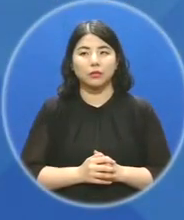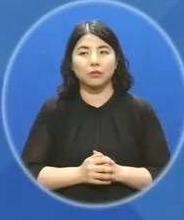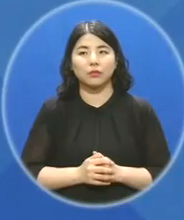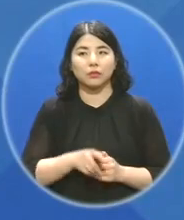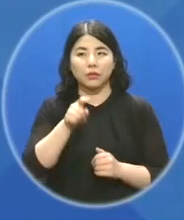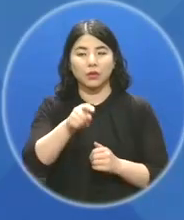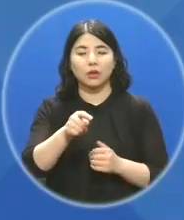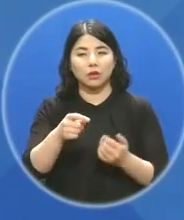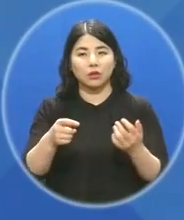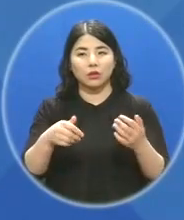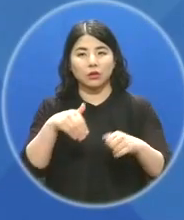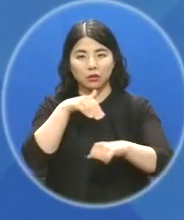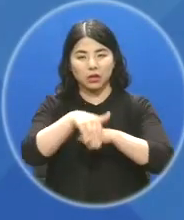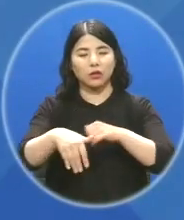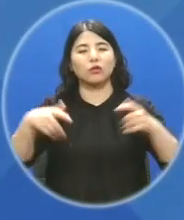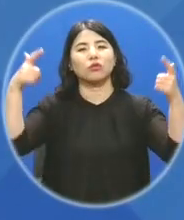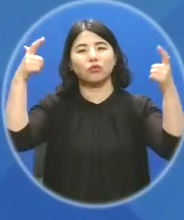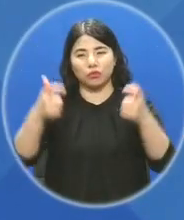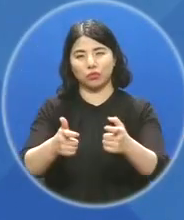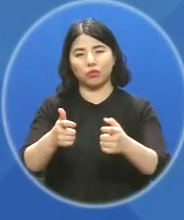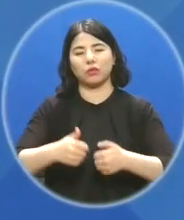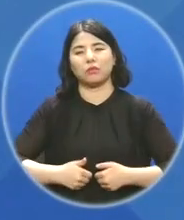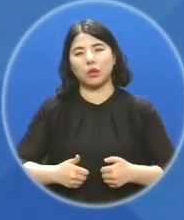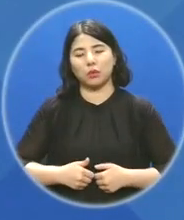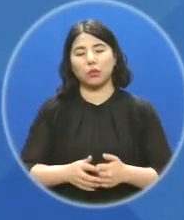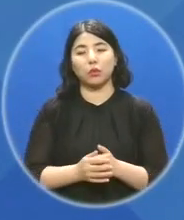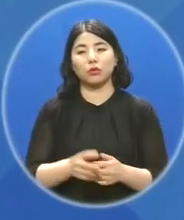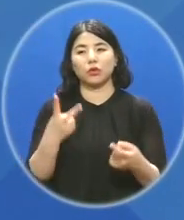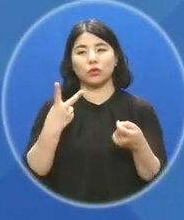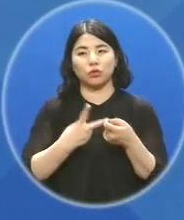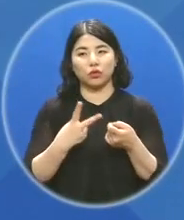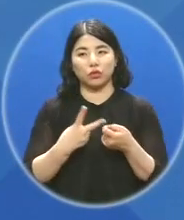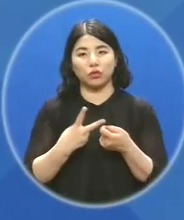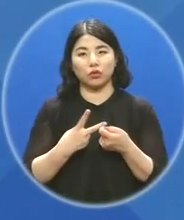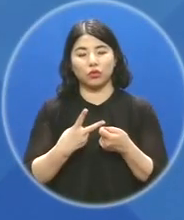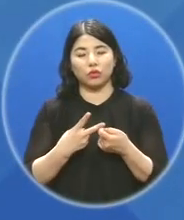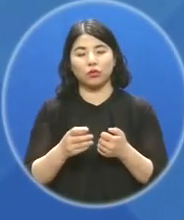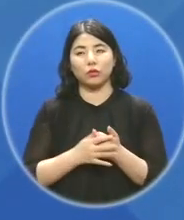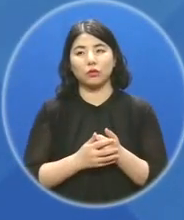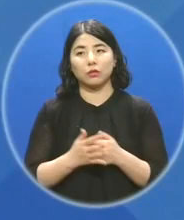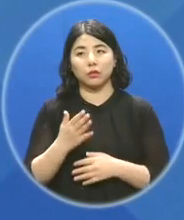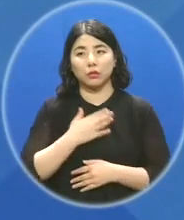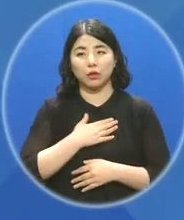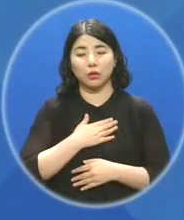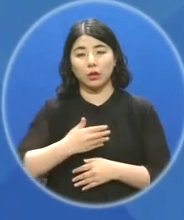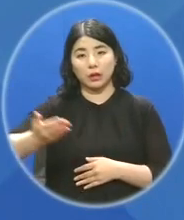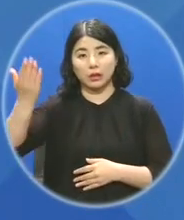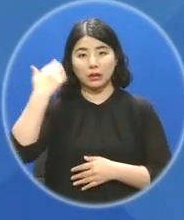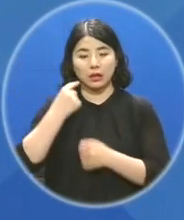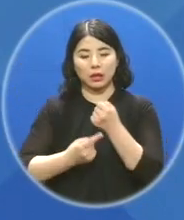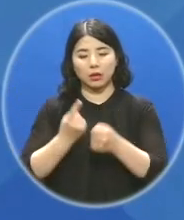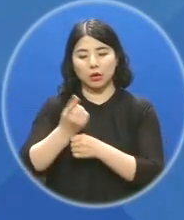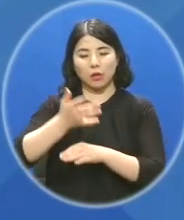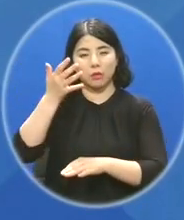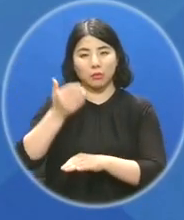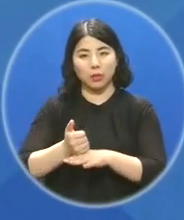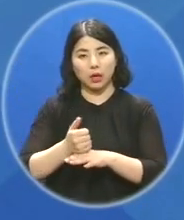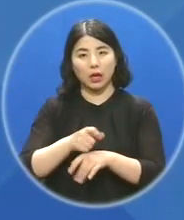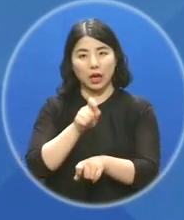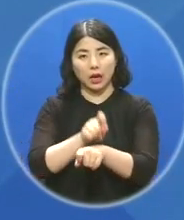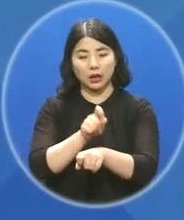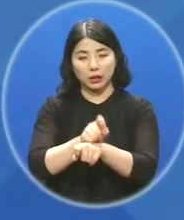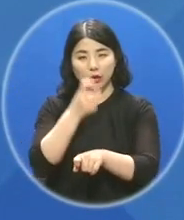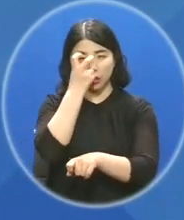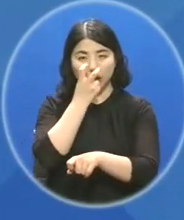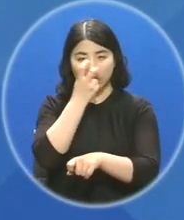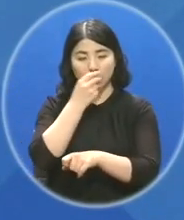그런 격식은 좀 확 줄여야 되고요. 네. 두 번째는 저도 지난 연말에